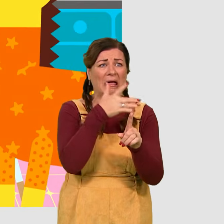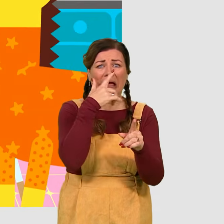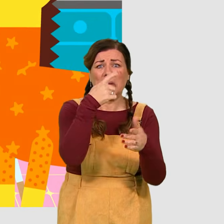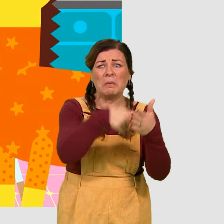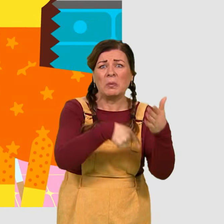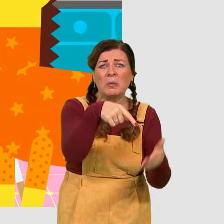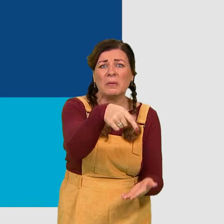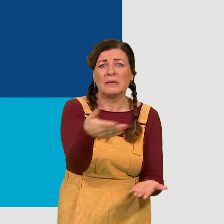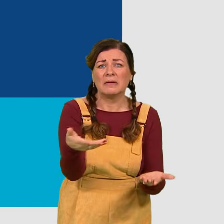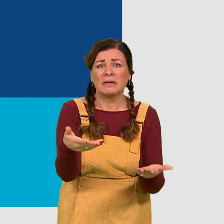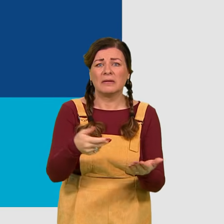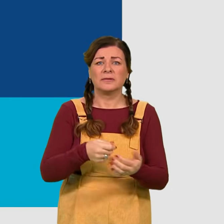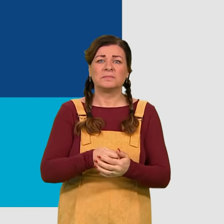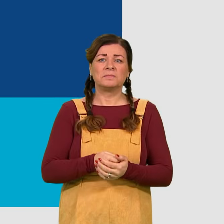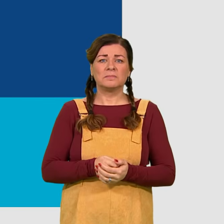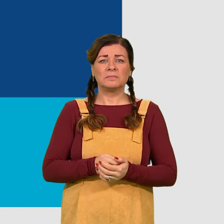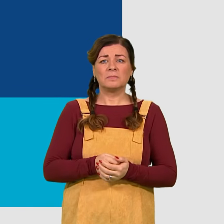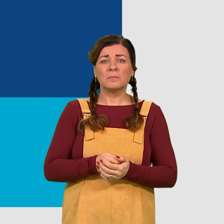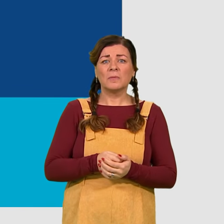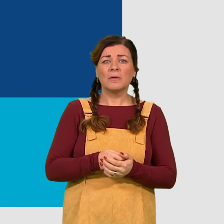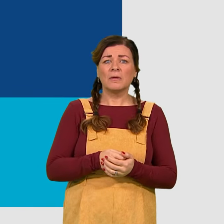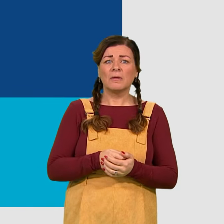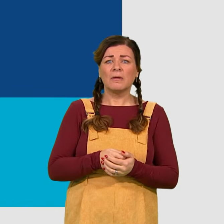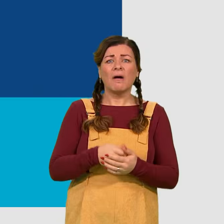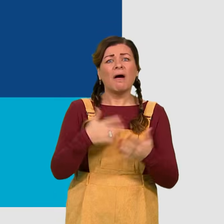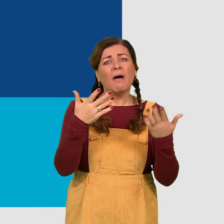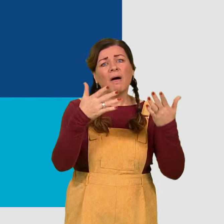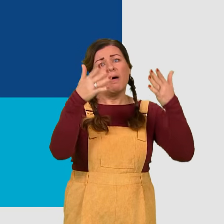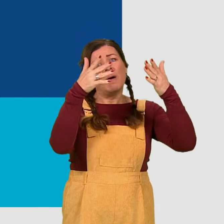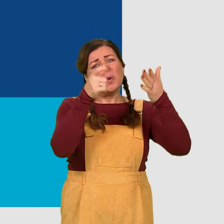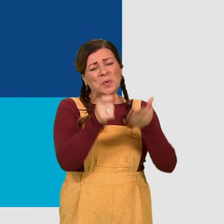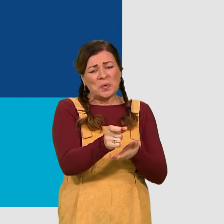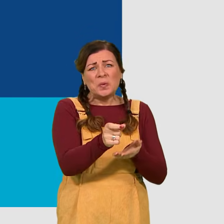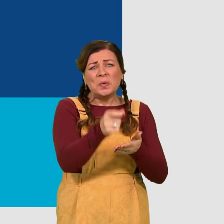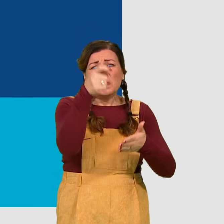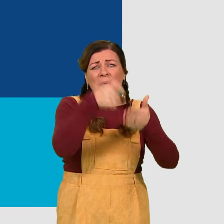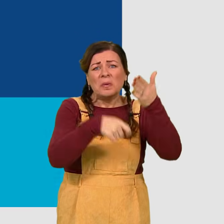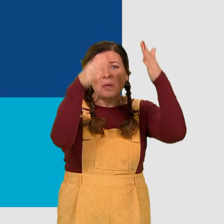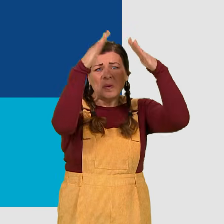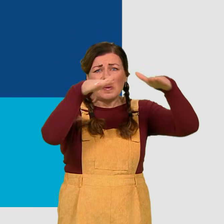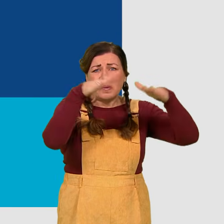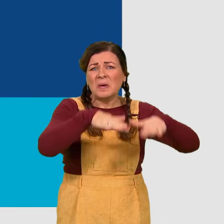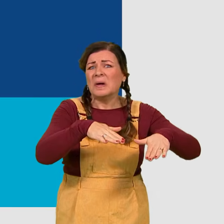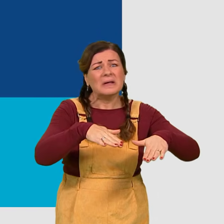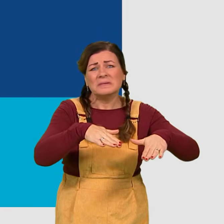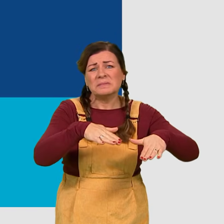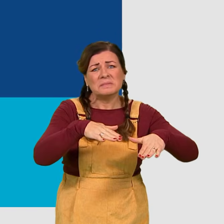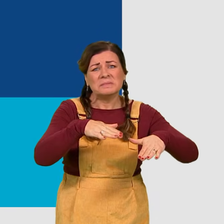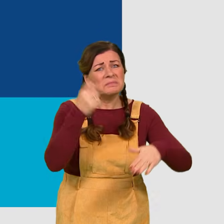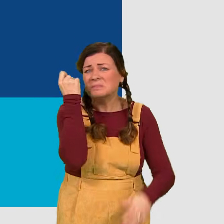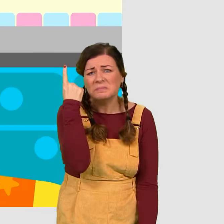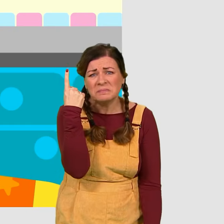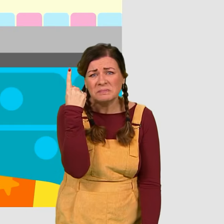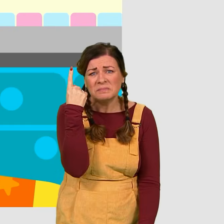streipiog. Doedd prynu hedyn coeden Nadolig ddim yn syniad da, achos fel ddywedodd